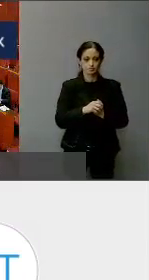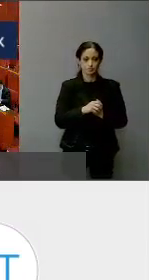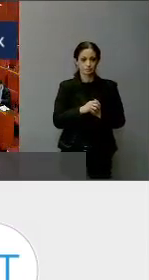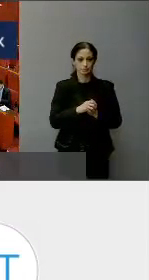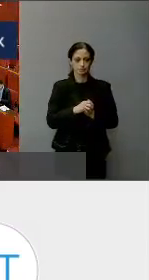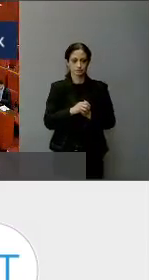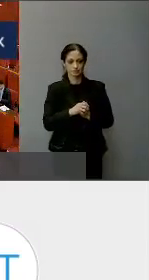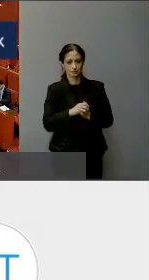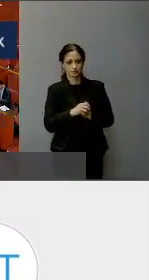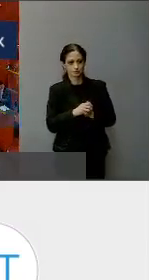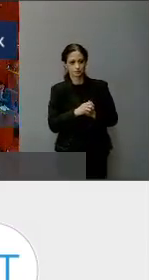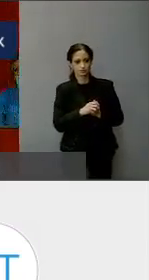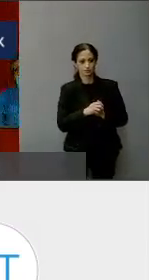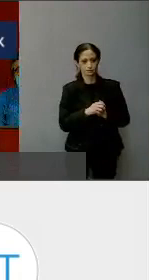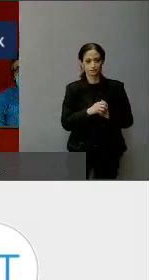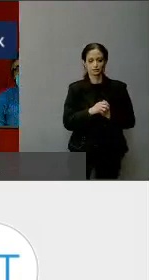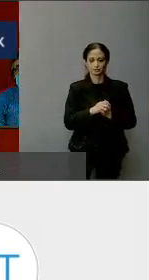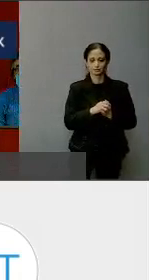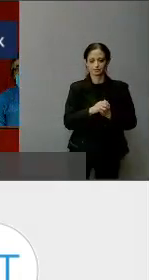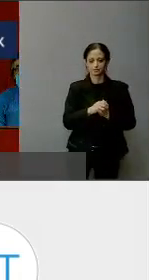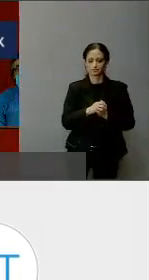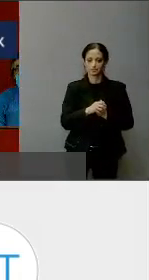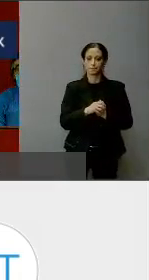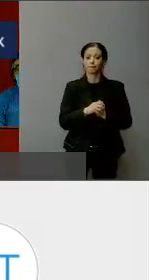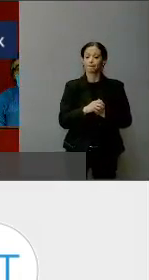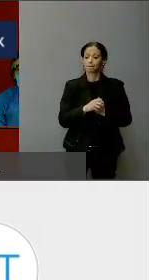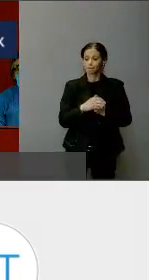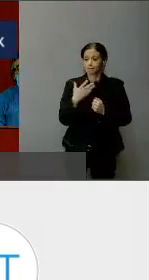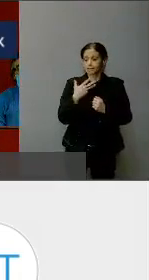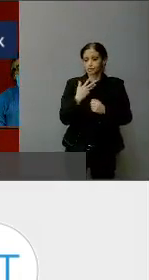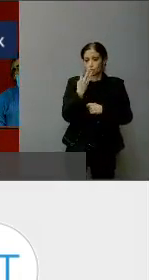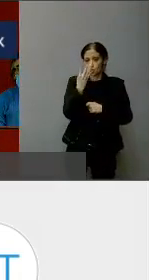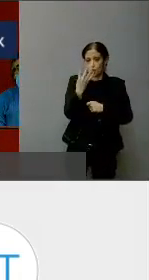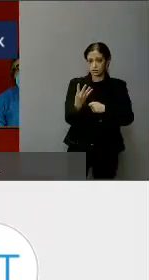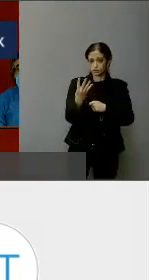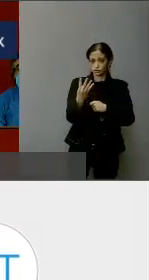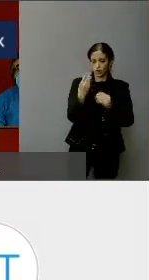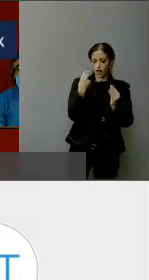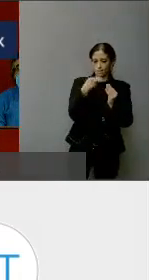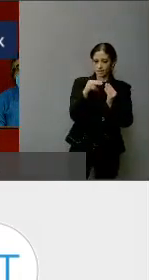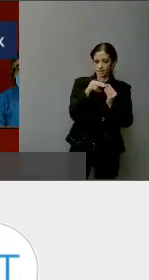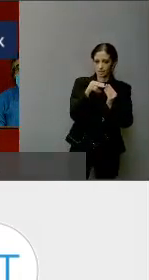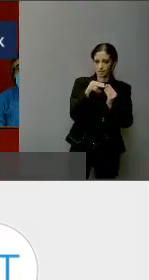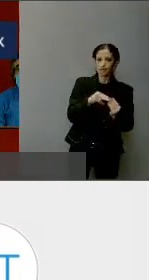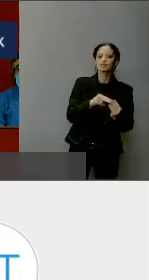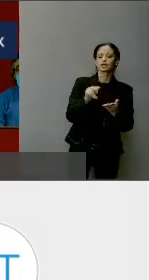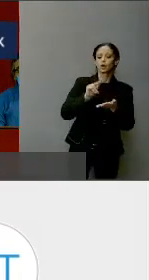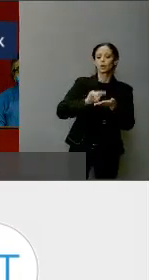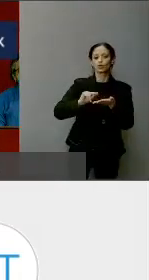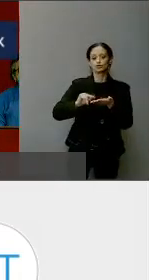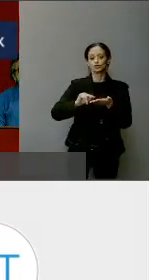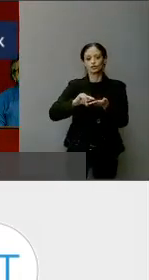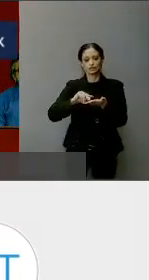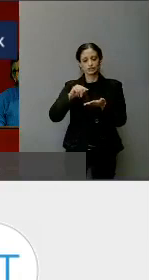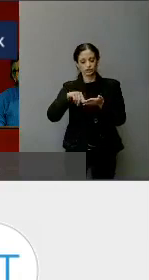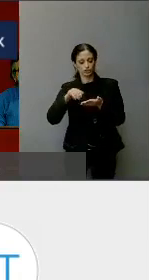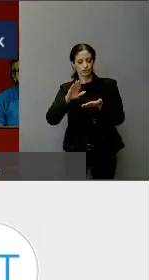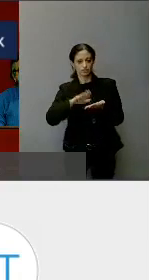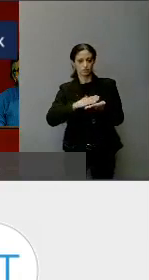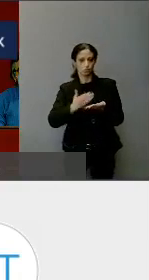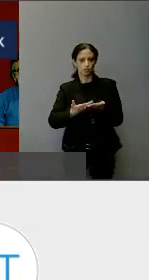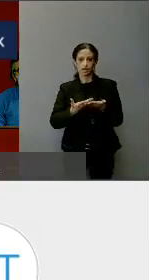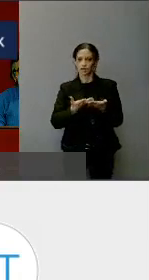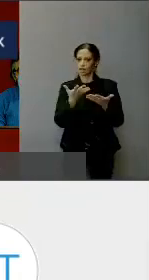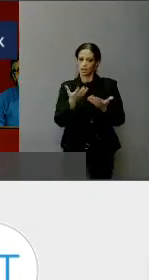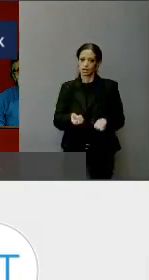sì si tratta di quattro emendamenti per il quale gli uffici hanno valutato la inammissibilità